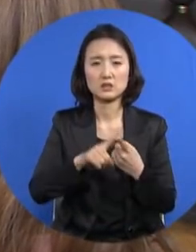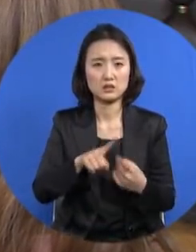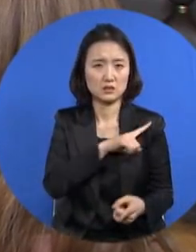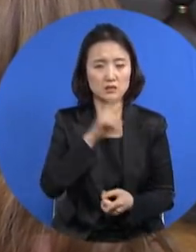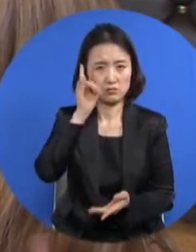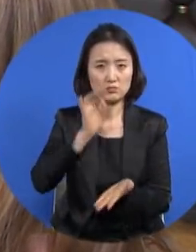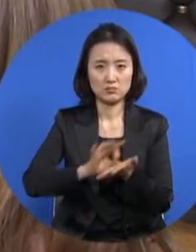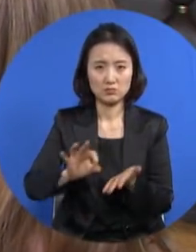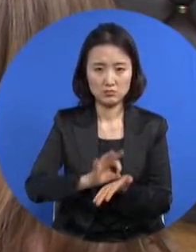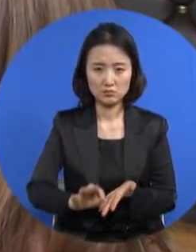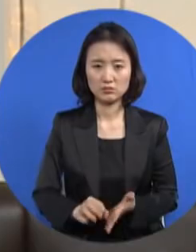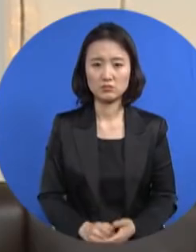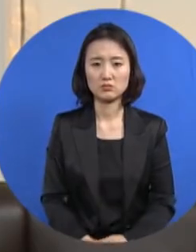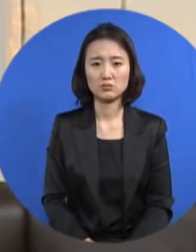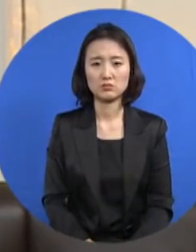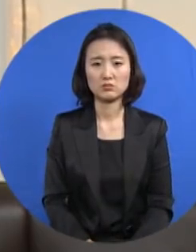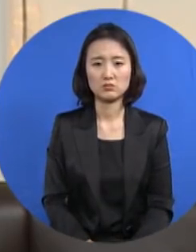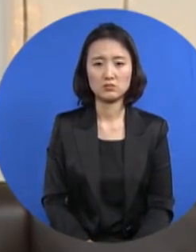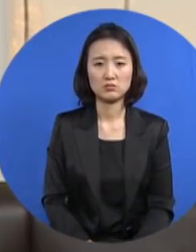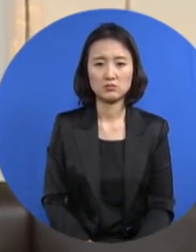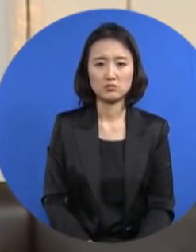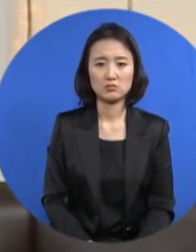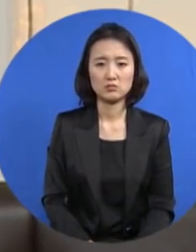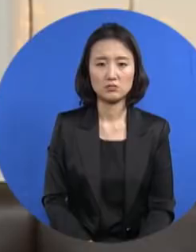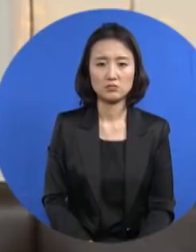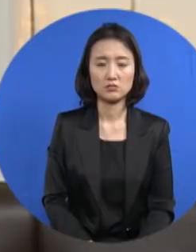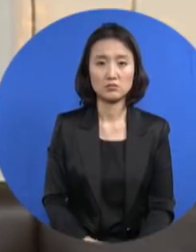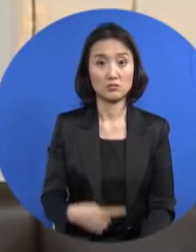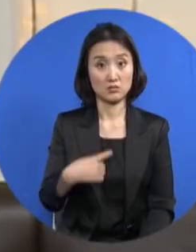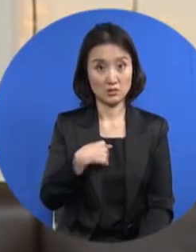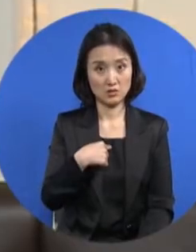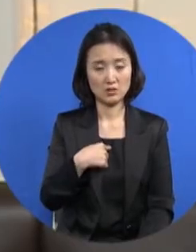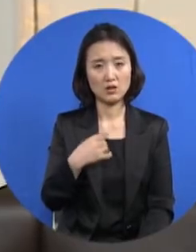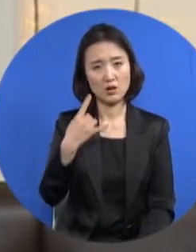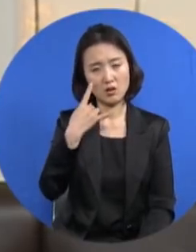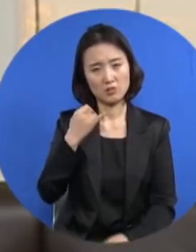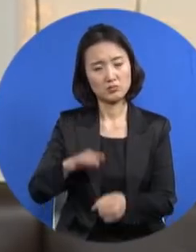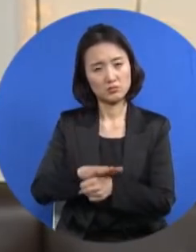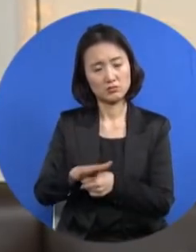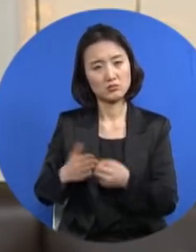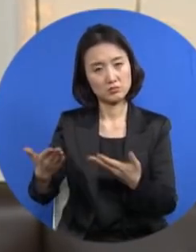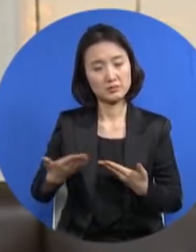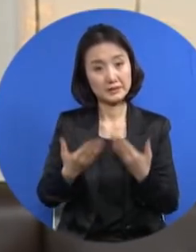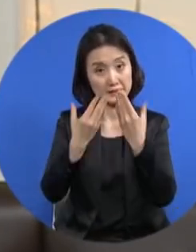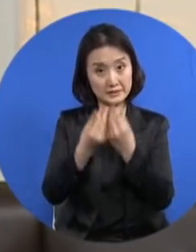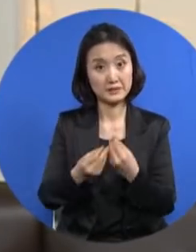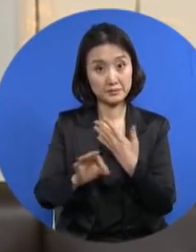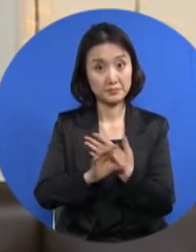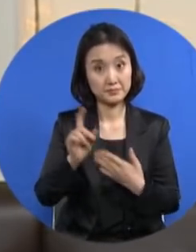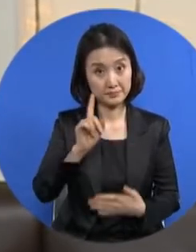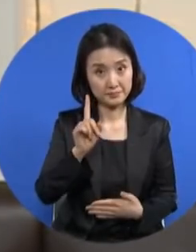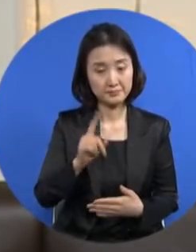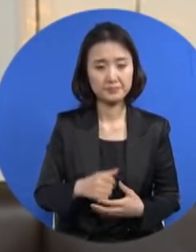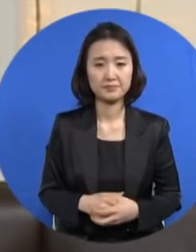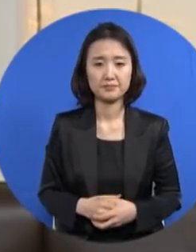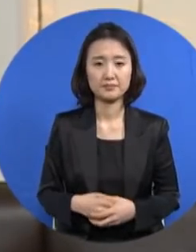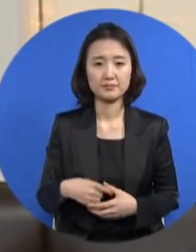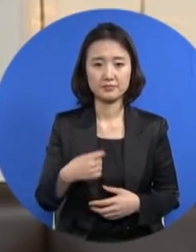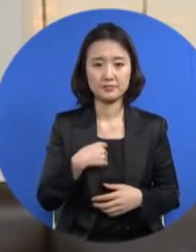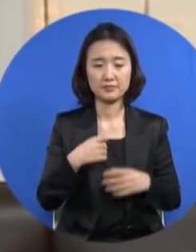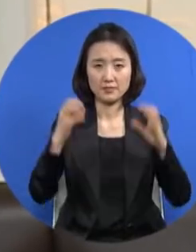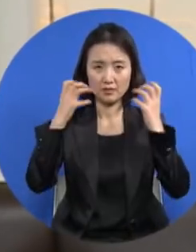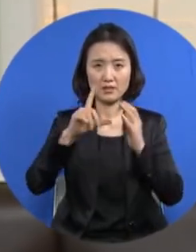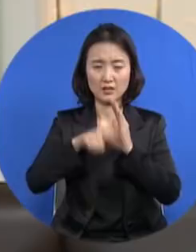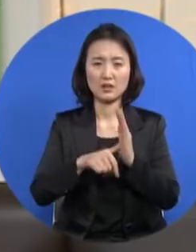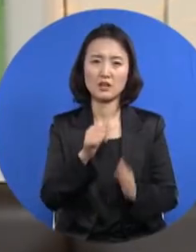많이 보죠. 근데 제가 엄마한테 받은 사랑이 한 가지 예를 들어볼게요. 제가 어렸을 때 굉장히